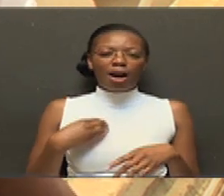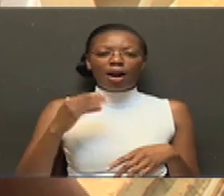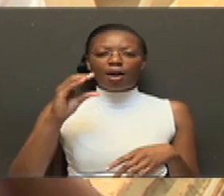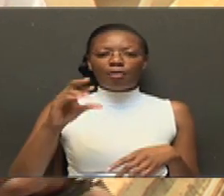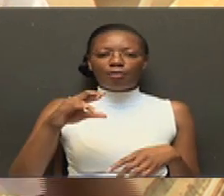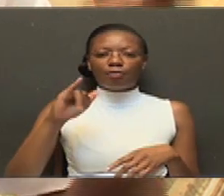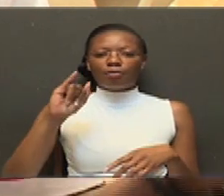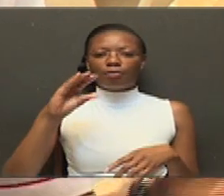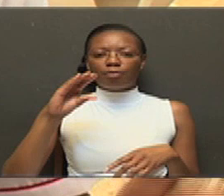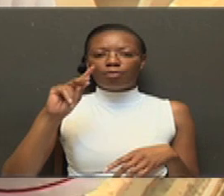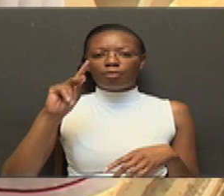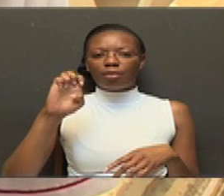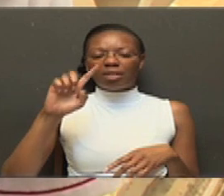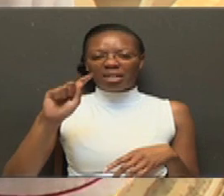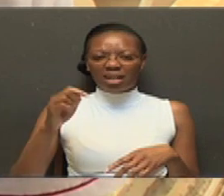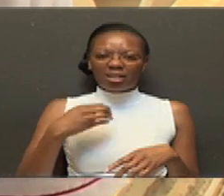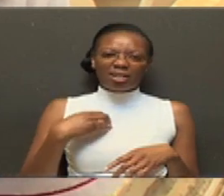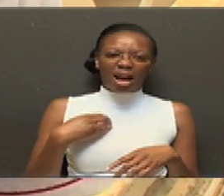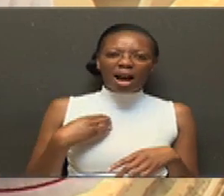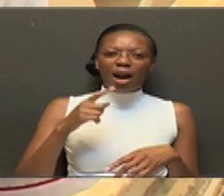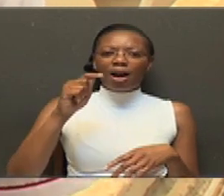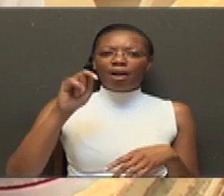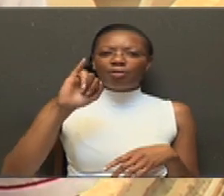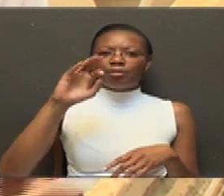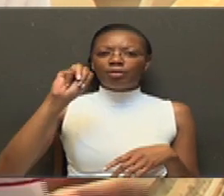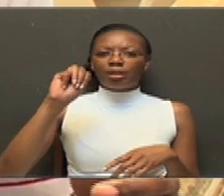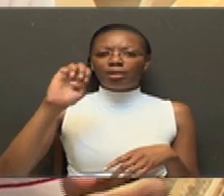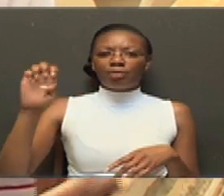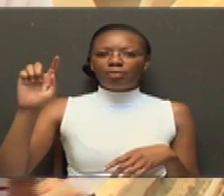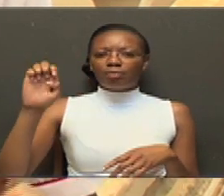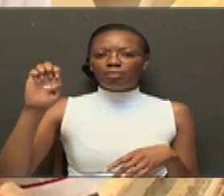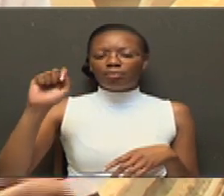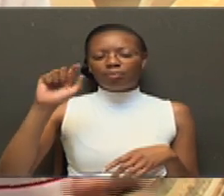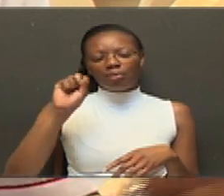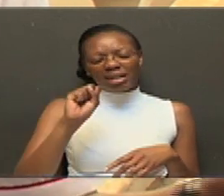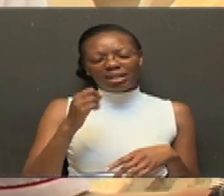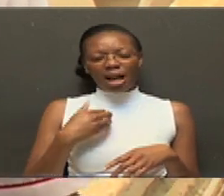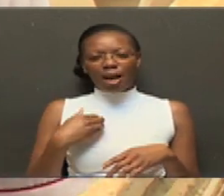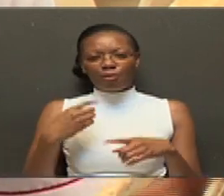unaona, kwenda termites wale kumbikumbi, kienda